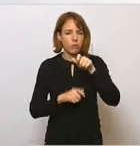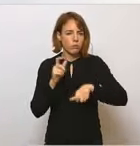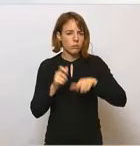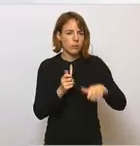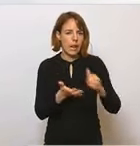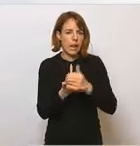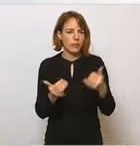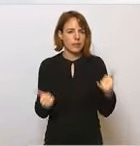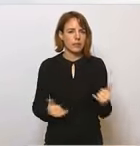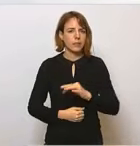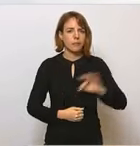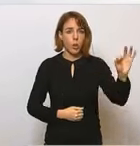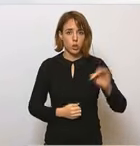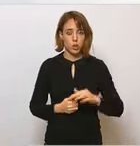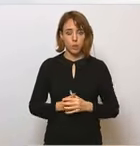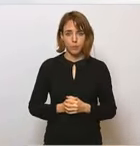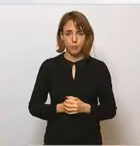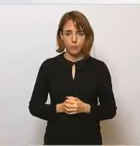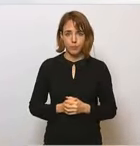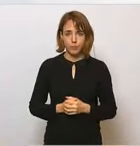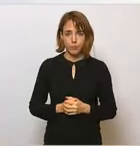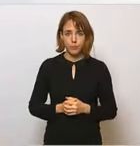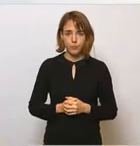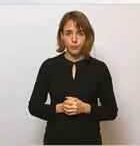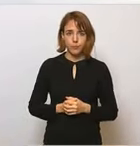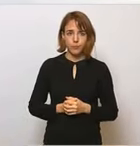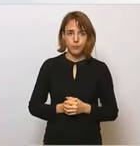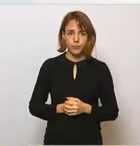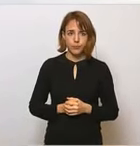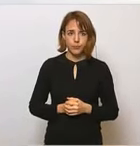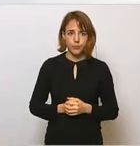Nous nous engageons à avoir